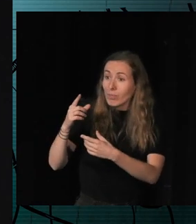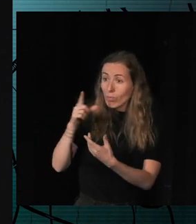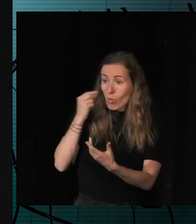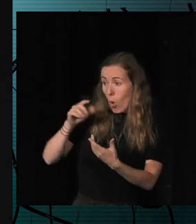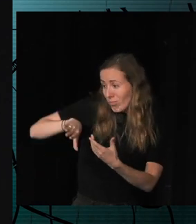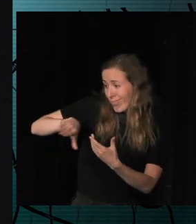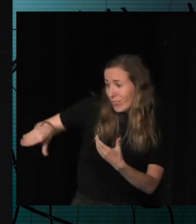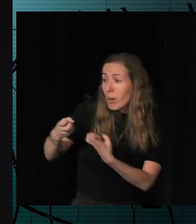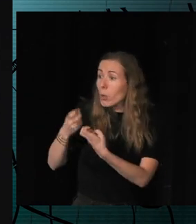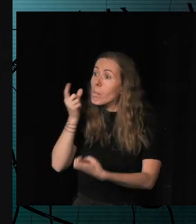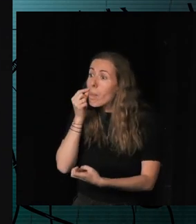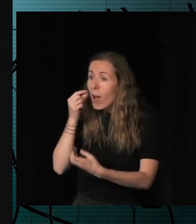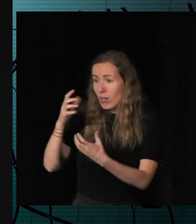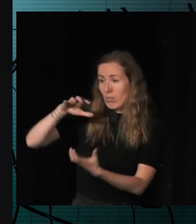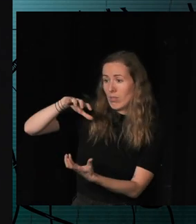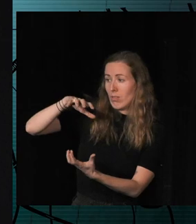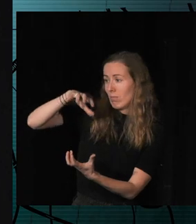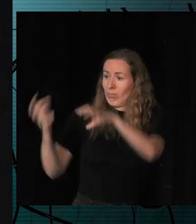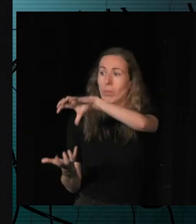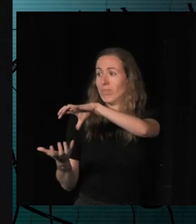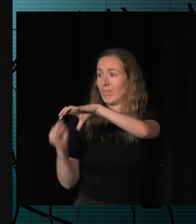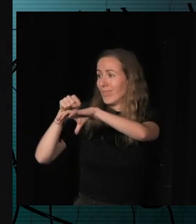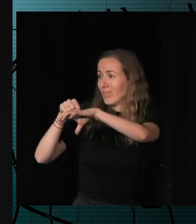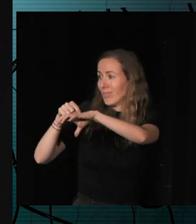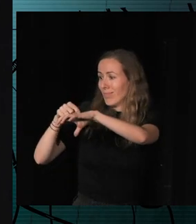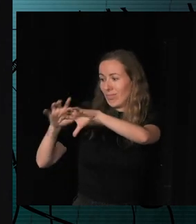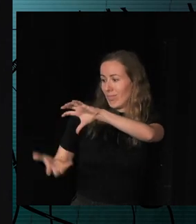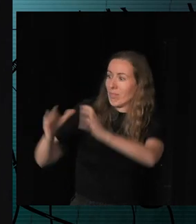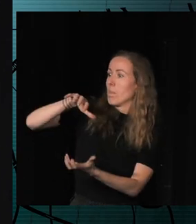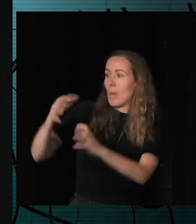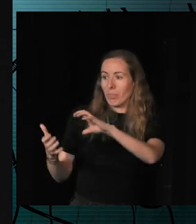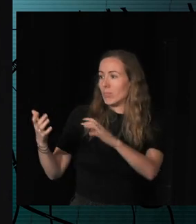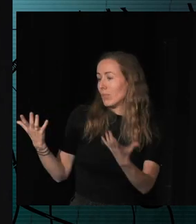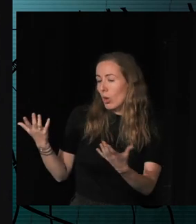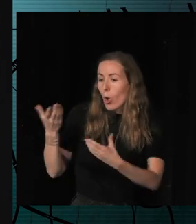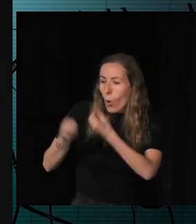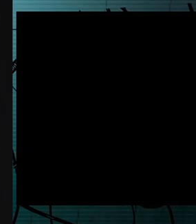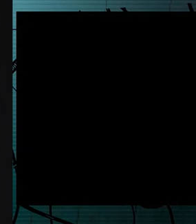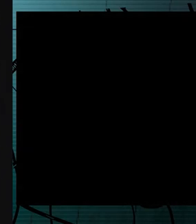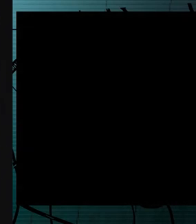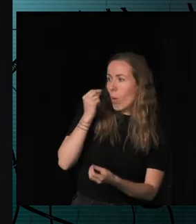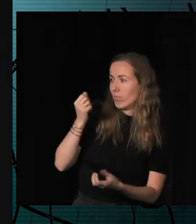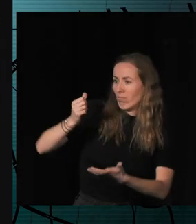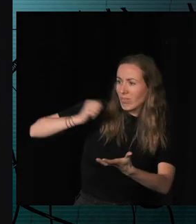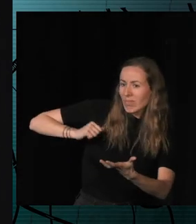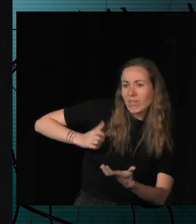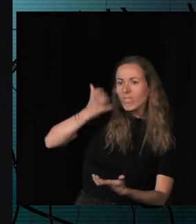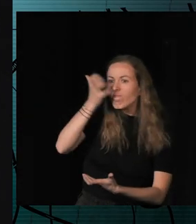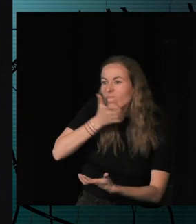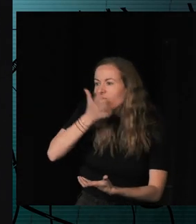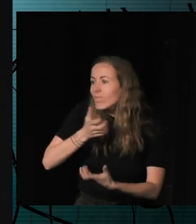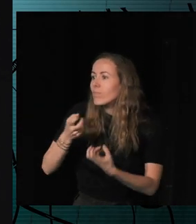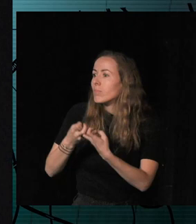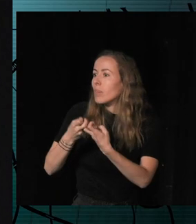littéralement comme le Père qui est dans une autre dimension soit c'est des êtres un peu néfastes ou voir ville comme justement le le